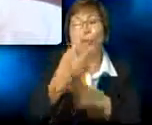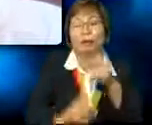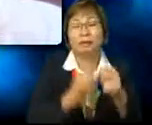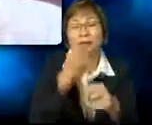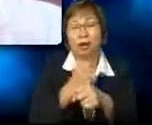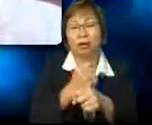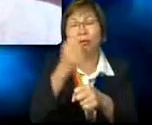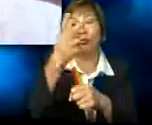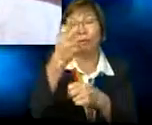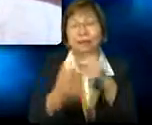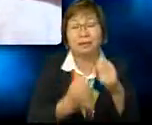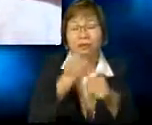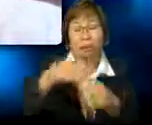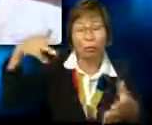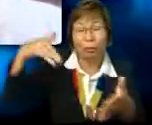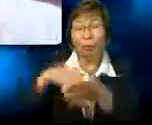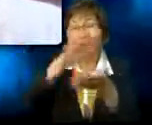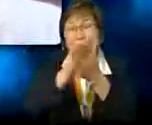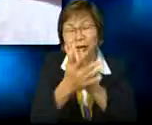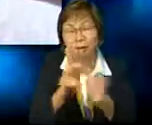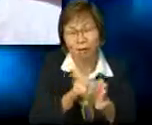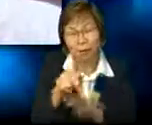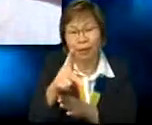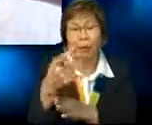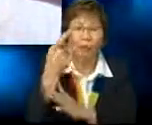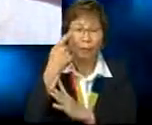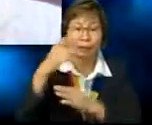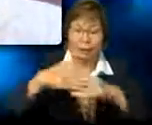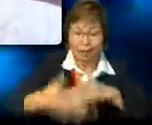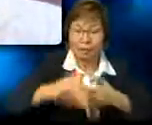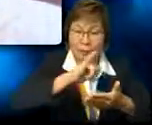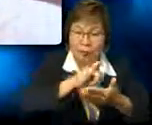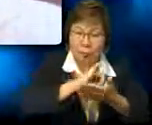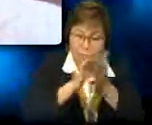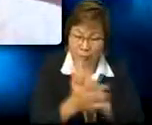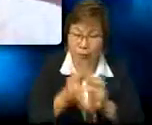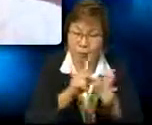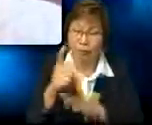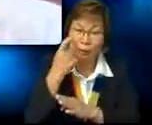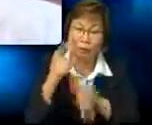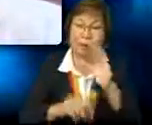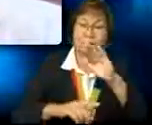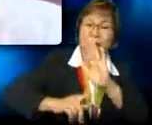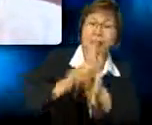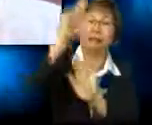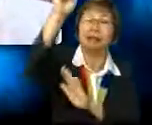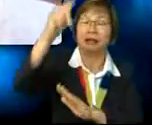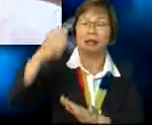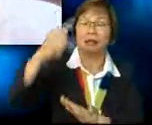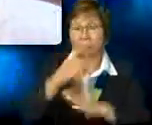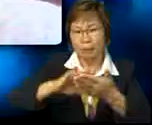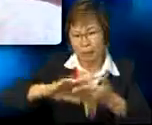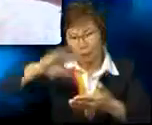tahun pengajian baru menjadi pakar mata. Dan selepas menjadi pakar mata untuk lebih tinggi, kita akan